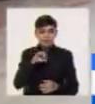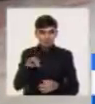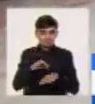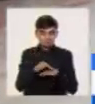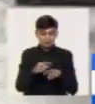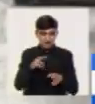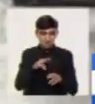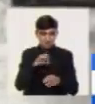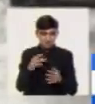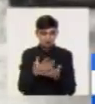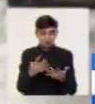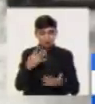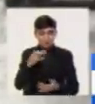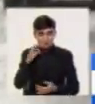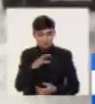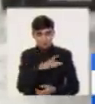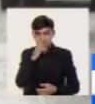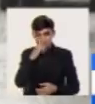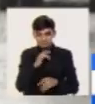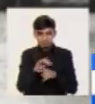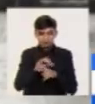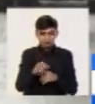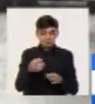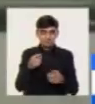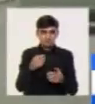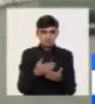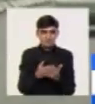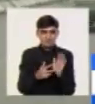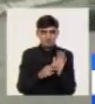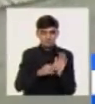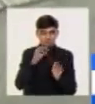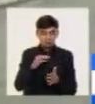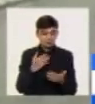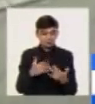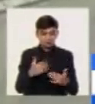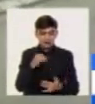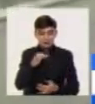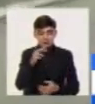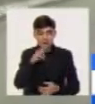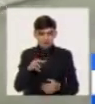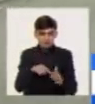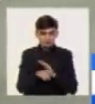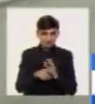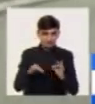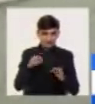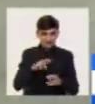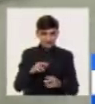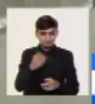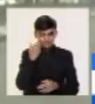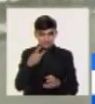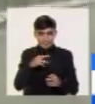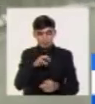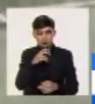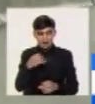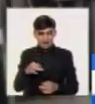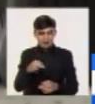үлесі 40% құраса, Қазақстаннан экспортталатын өнім небәрі 8% шамасында екен. Долларсыздандыру саясатын жүргізу мұнайды көк